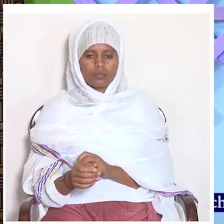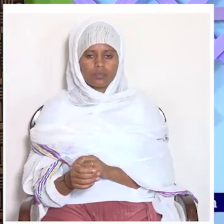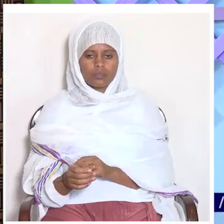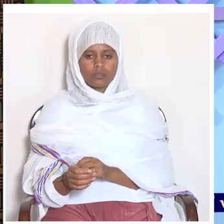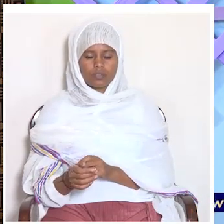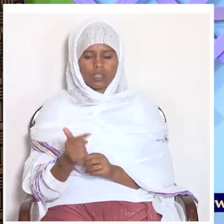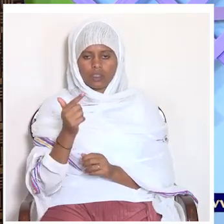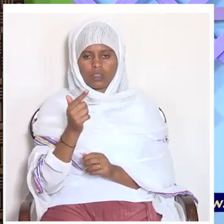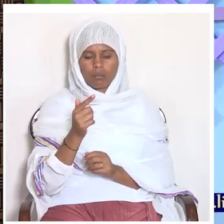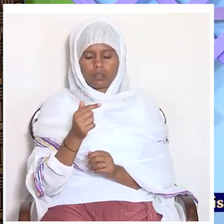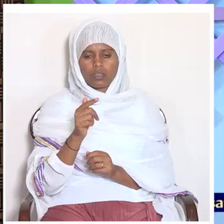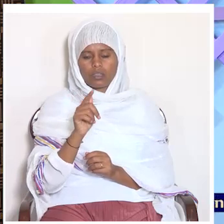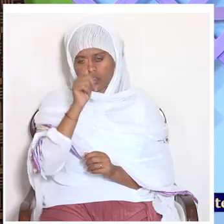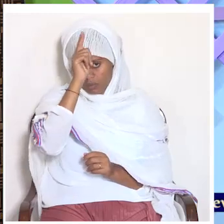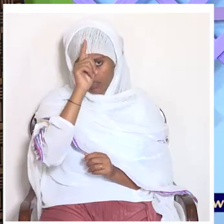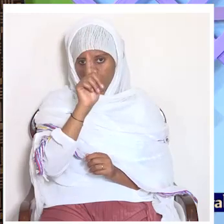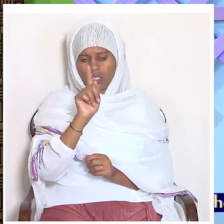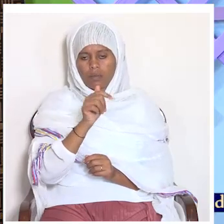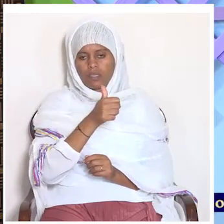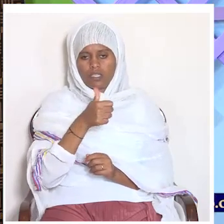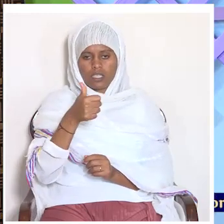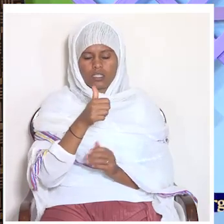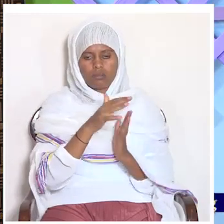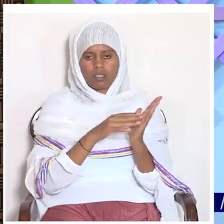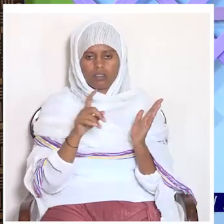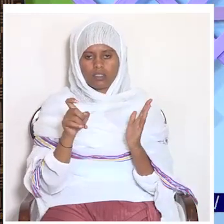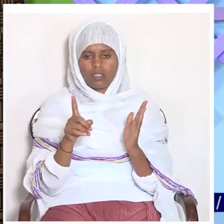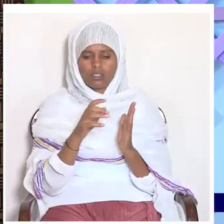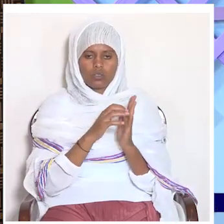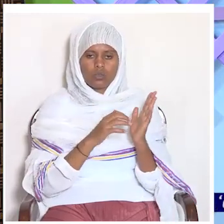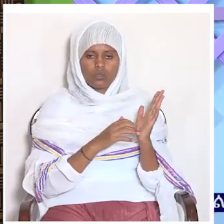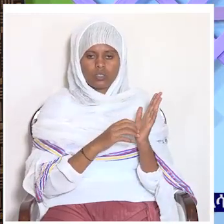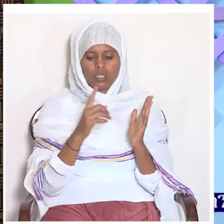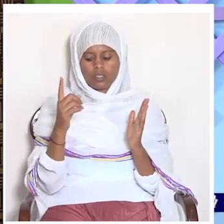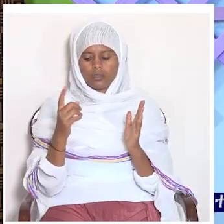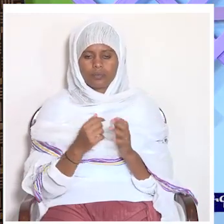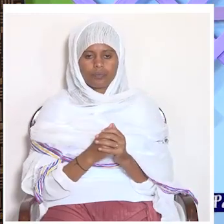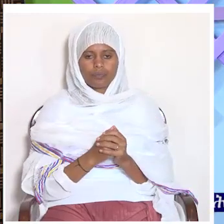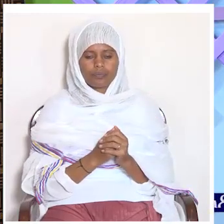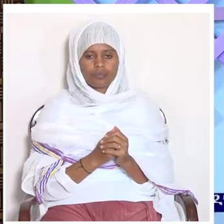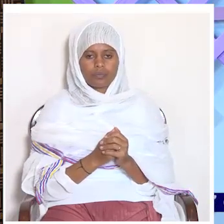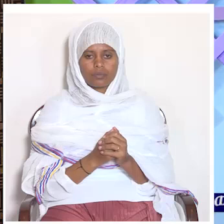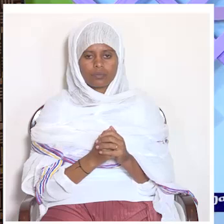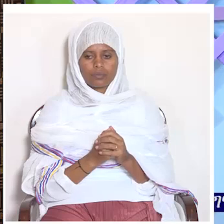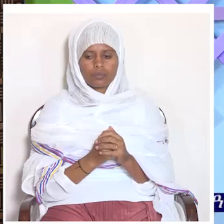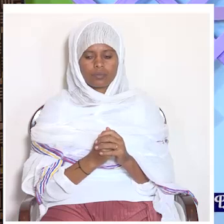ቀዳማይ እንሪኦ ትንቢት ነቢይ ኢሳይያስ ምዕራፍ 11 ፍቕዲ 1